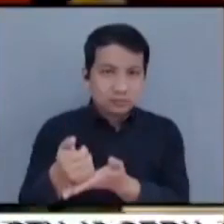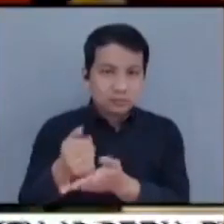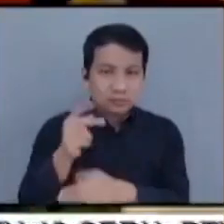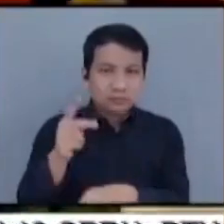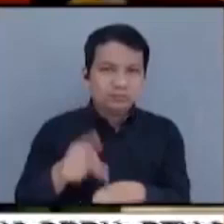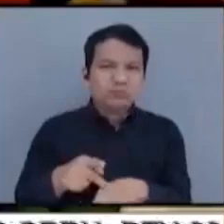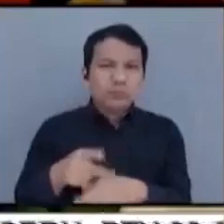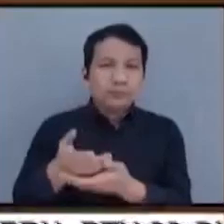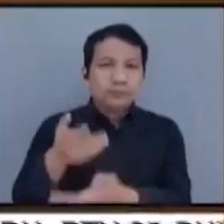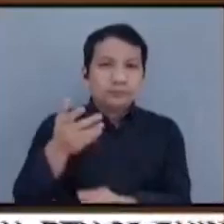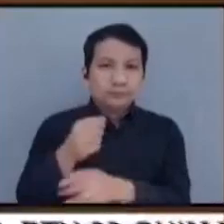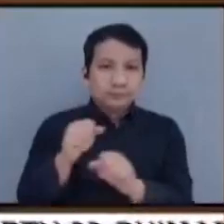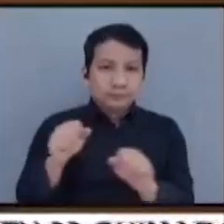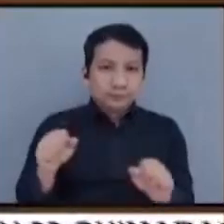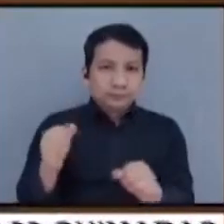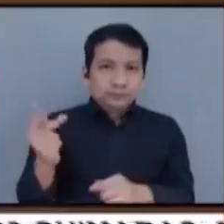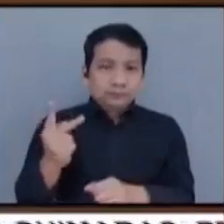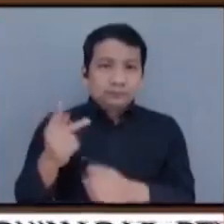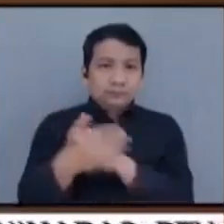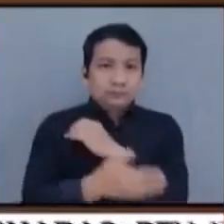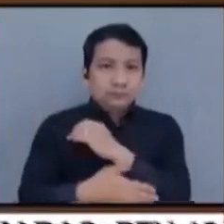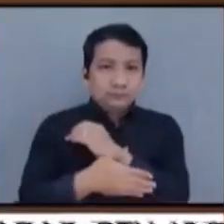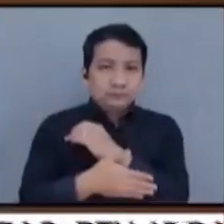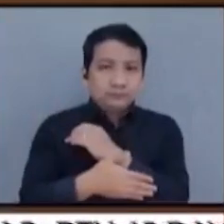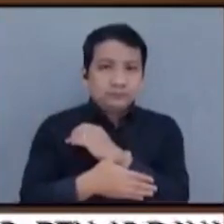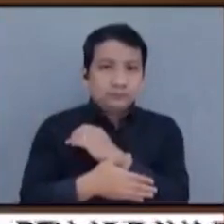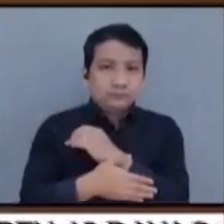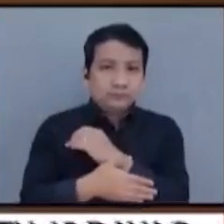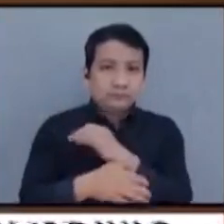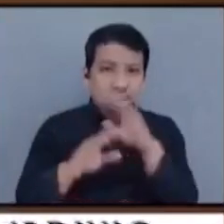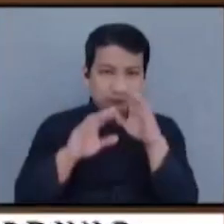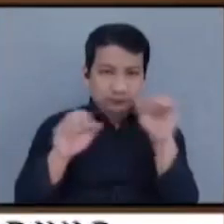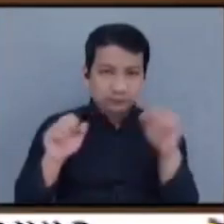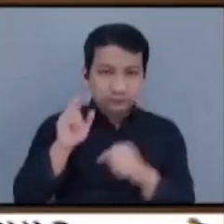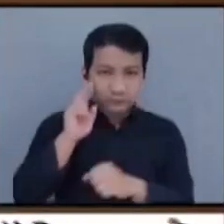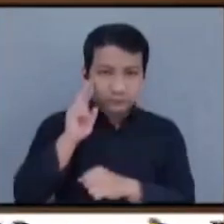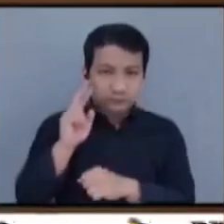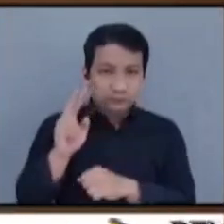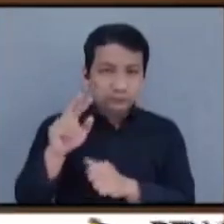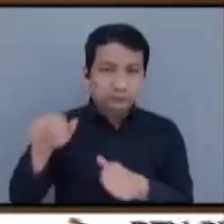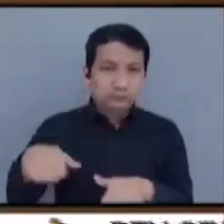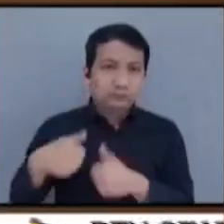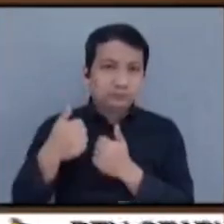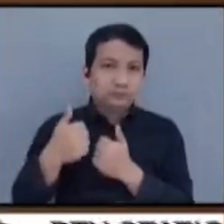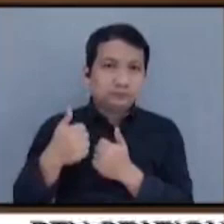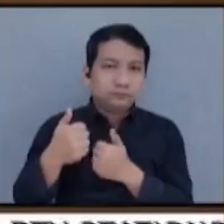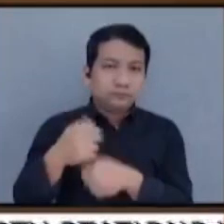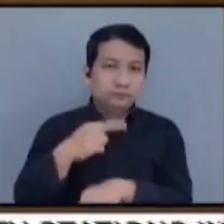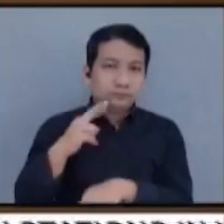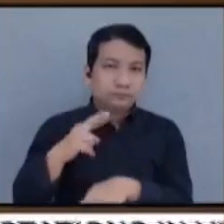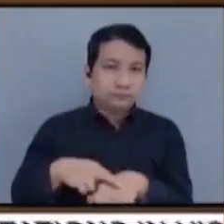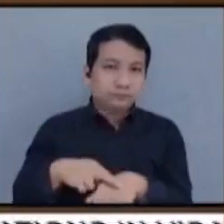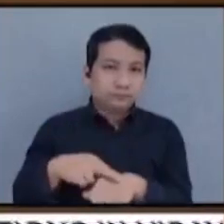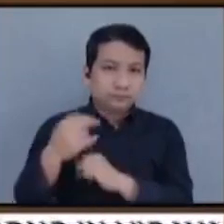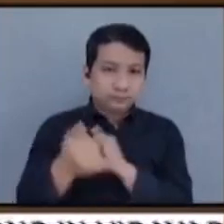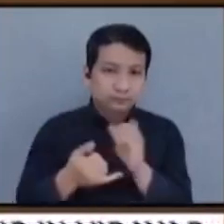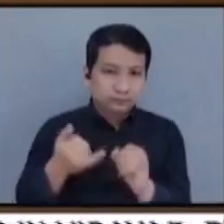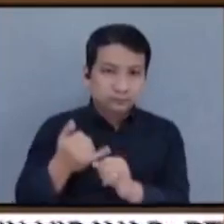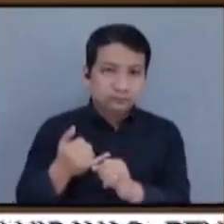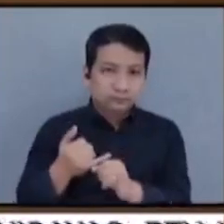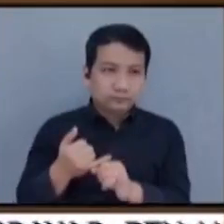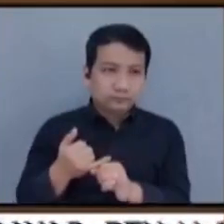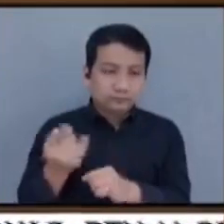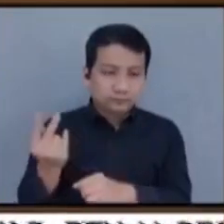seguridad para sa dalawang bansa. President Marcos and I have reflected on the challenges faced by our region and the international environment. As two